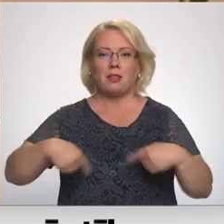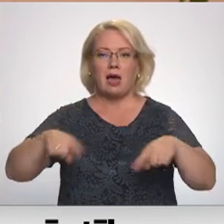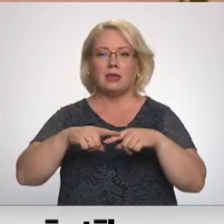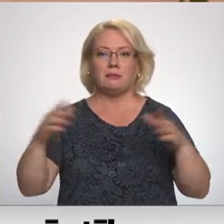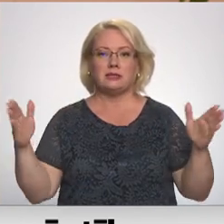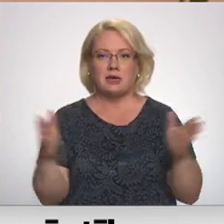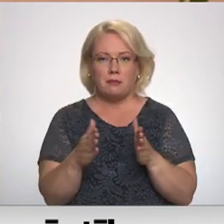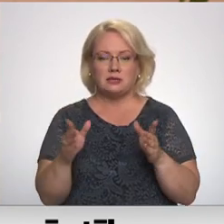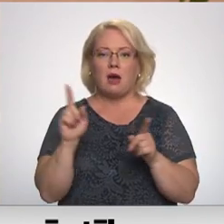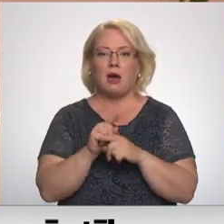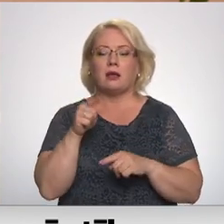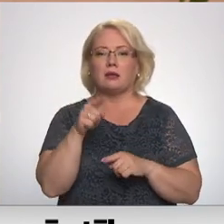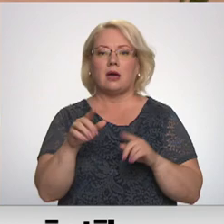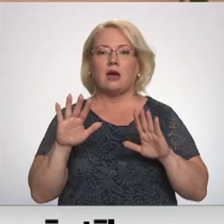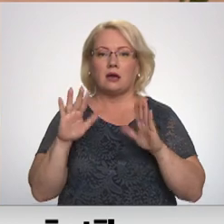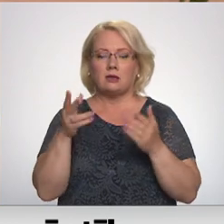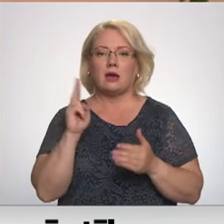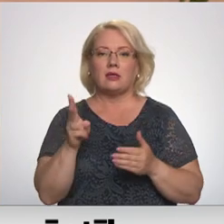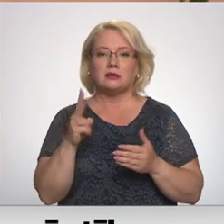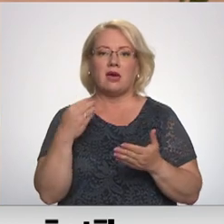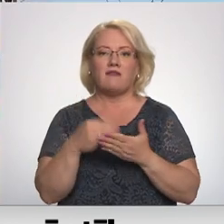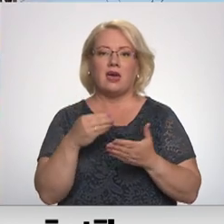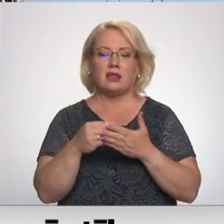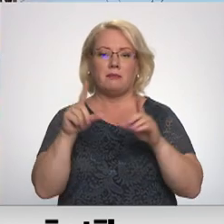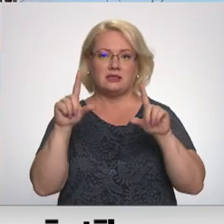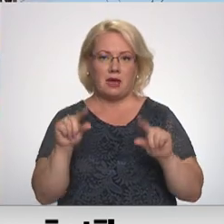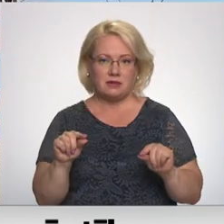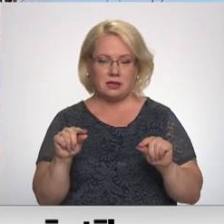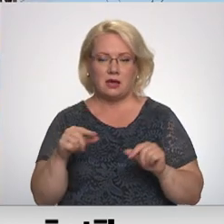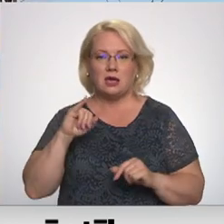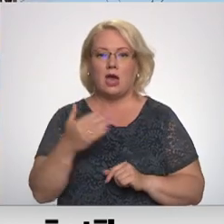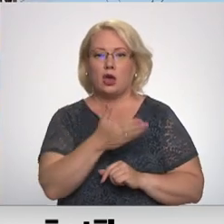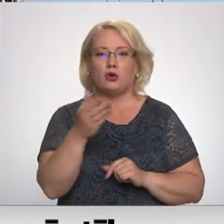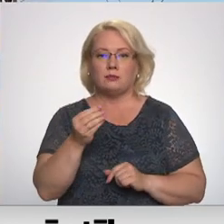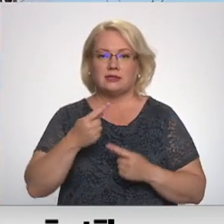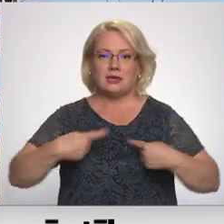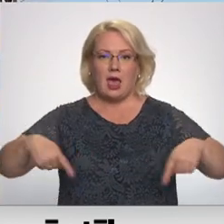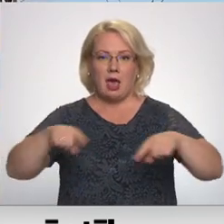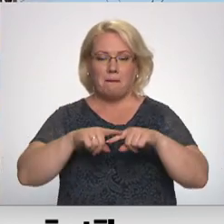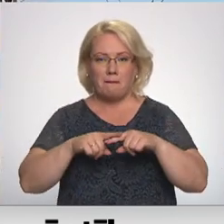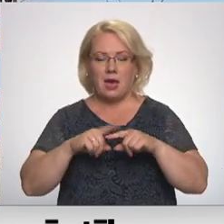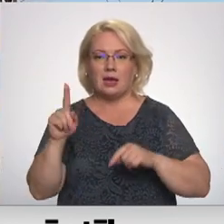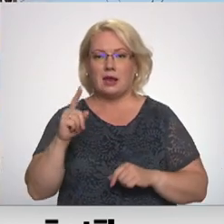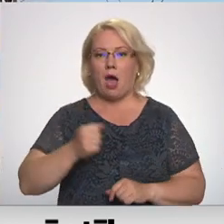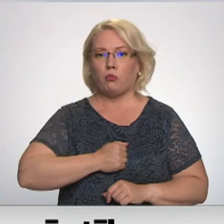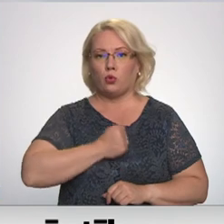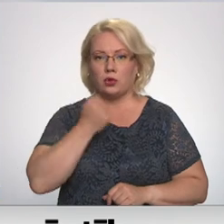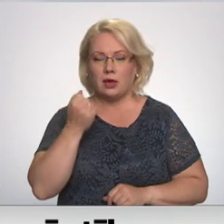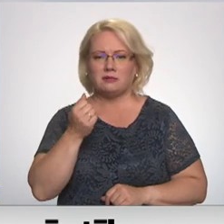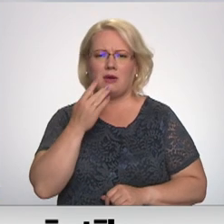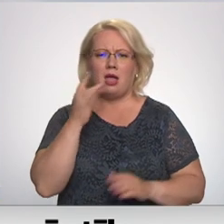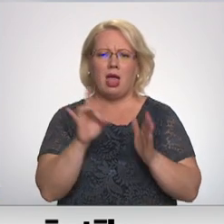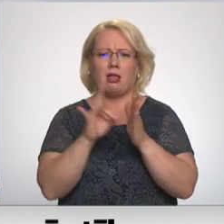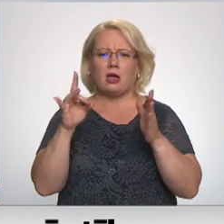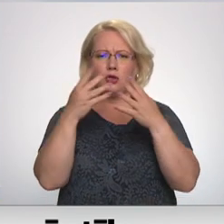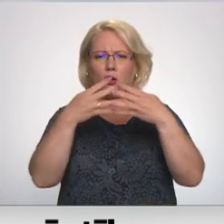samazinājusies, tad arī šādā gadījumā kadastrālā vērtība samazināsies. Ja jums zemē ir parādījis apgrutinājums, piemēram, ir elektrolīnija